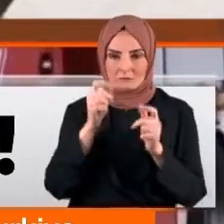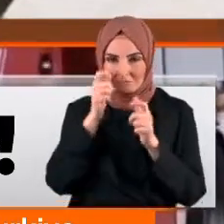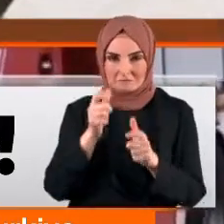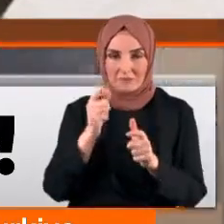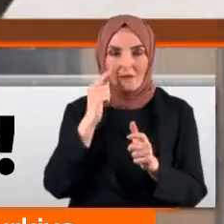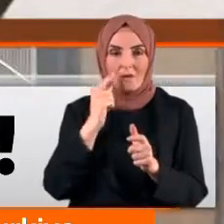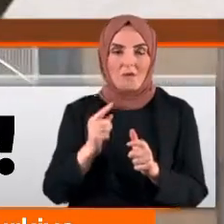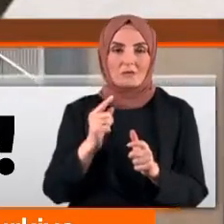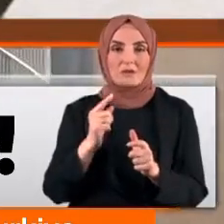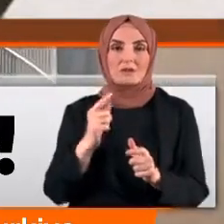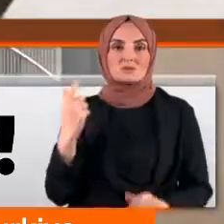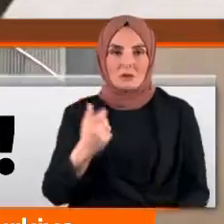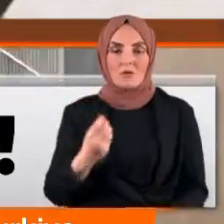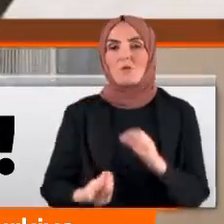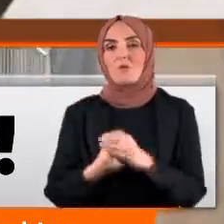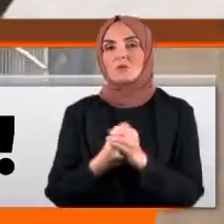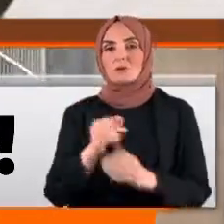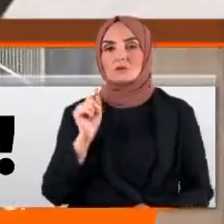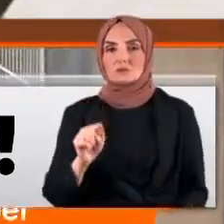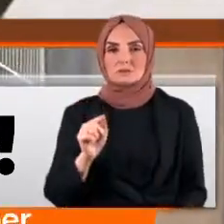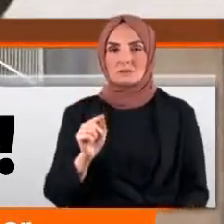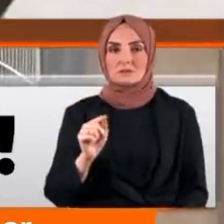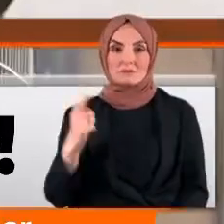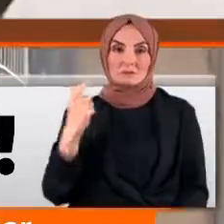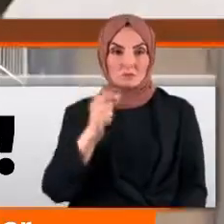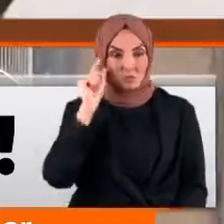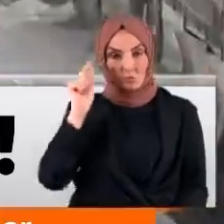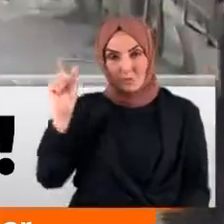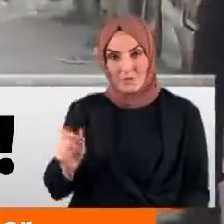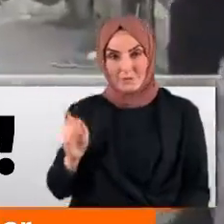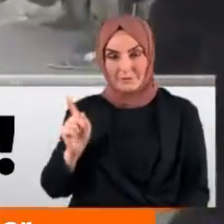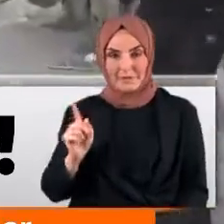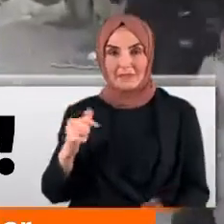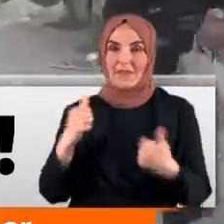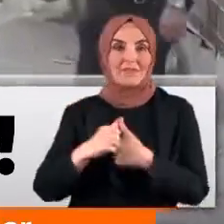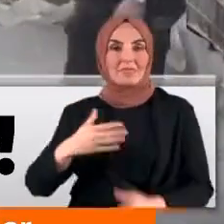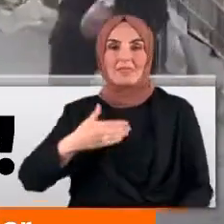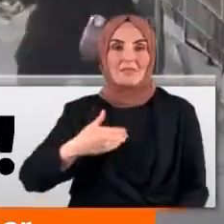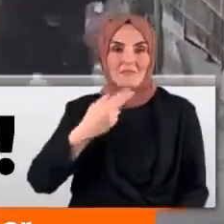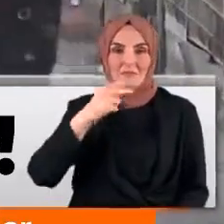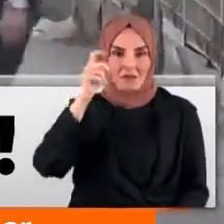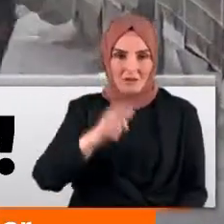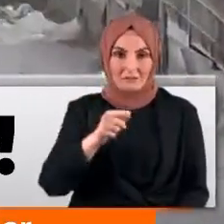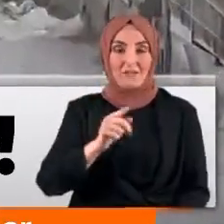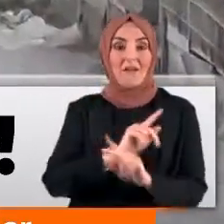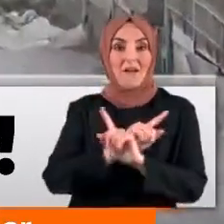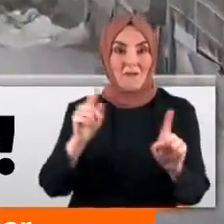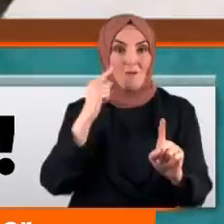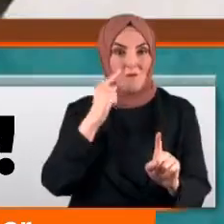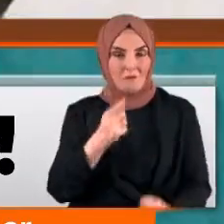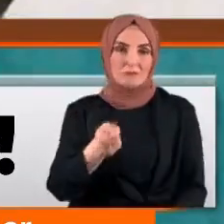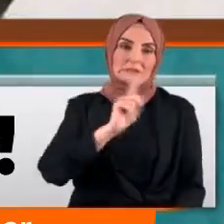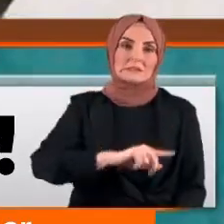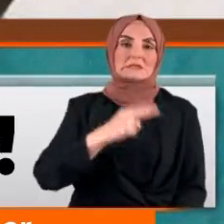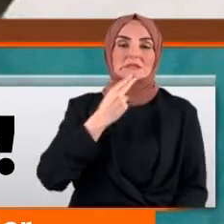ortaya çıkardı. Katil zanlısının evlilik teklifini reddeden kadının 17 yaşındaki kızını öldürüp evi ateşe verdiği anlaşıldı.